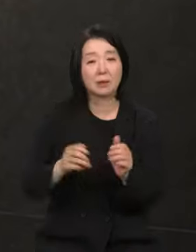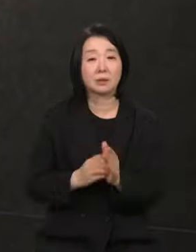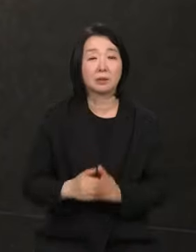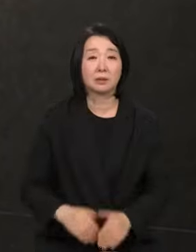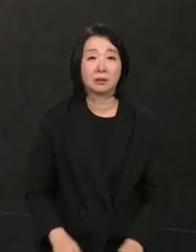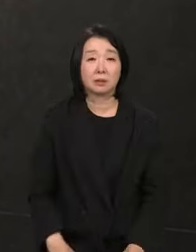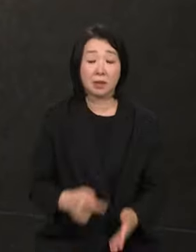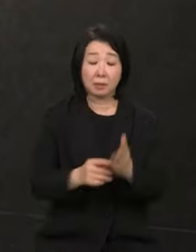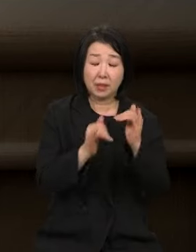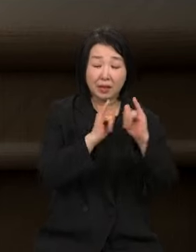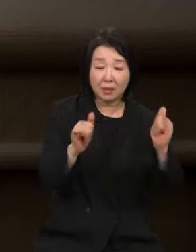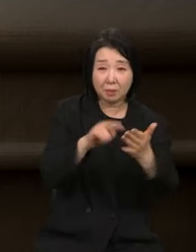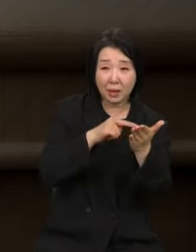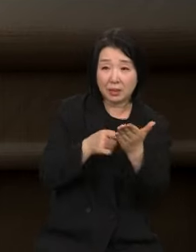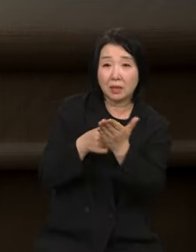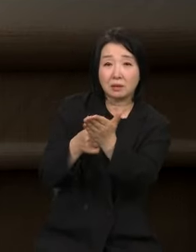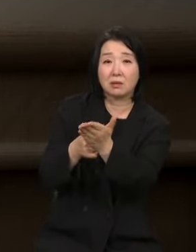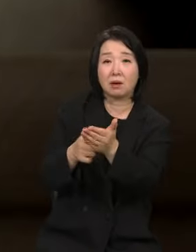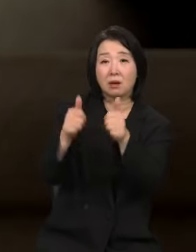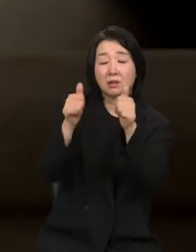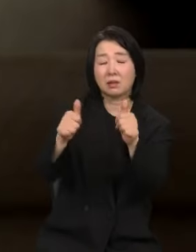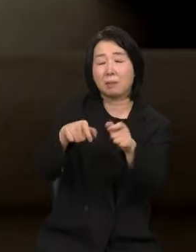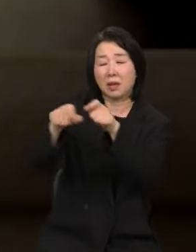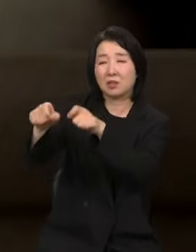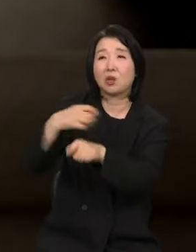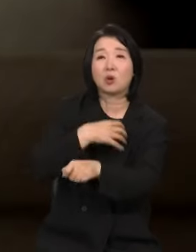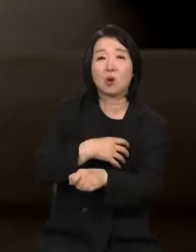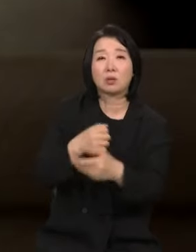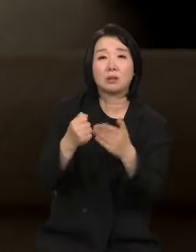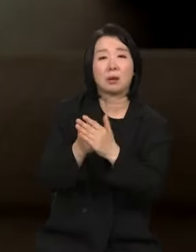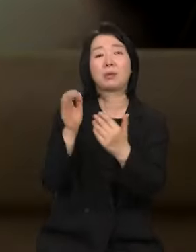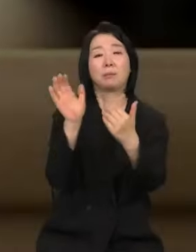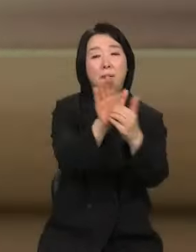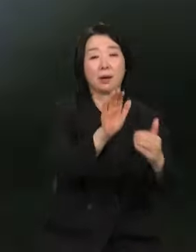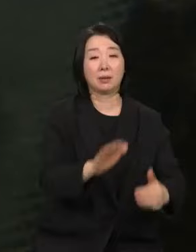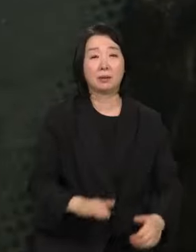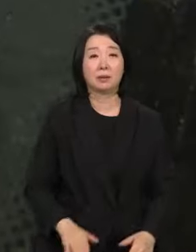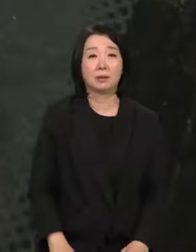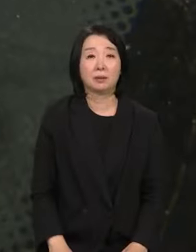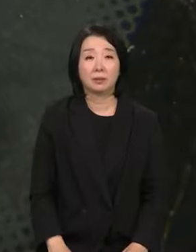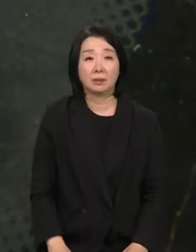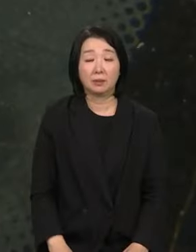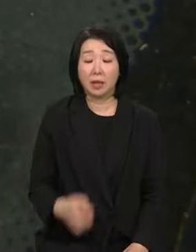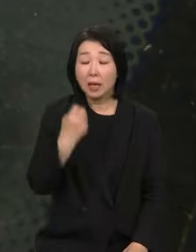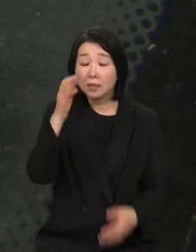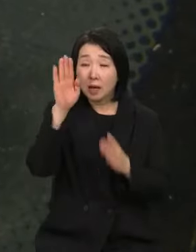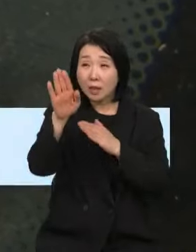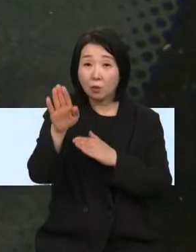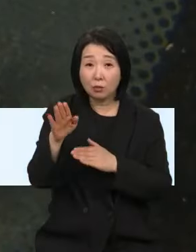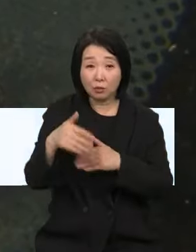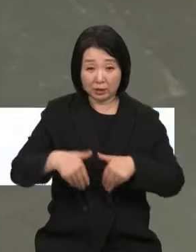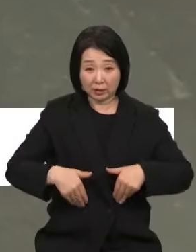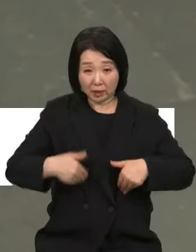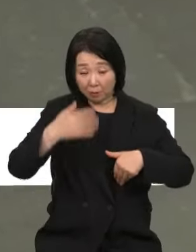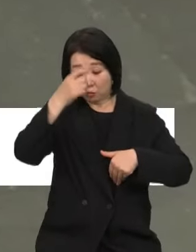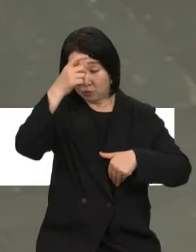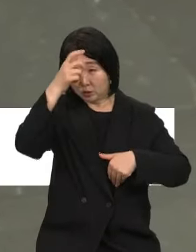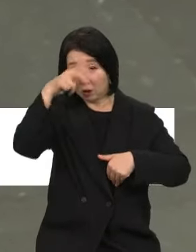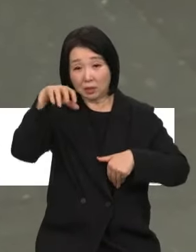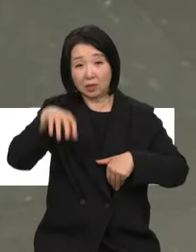피해자들의 배상 신청은 재판 지원이 우려된다며 각하했습니다 4개월뒤 남부 지에서도